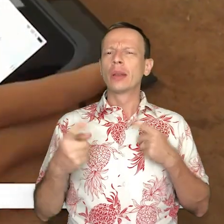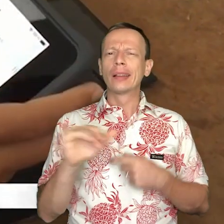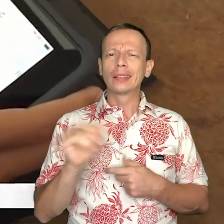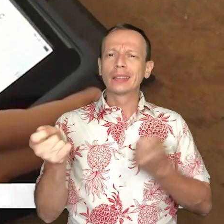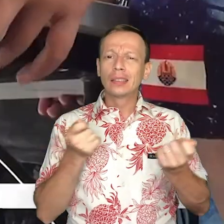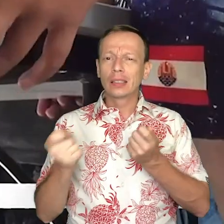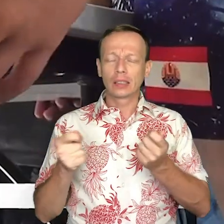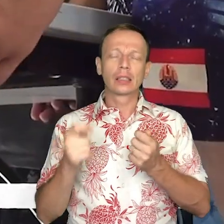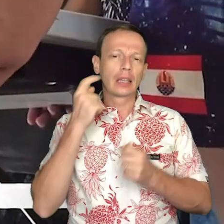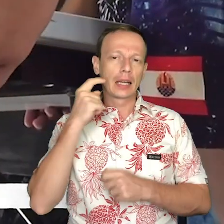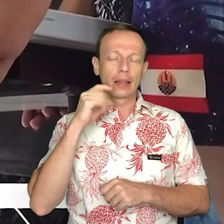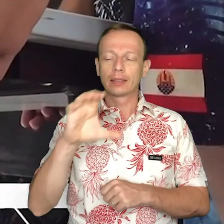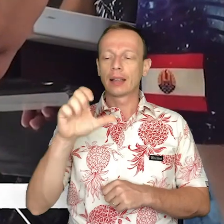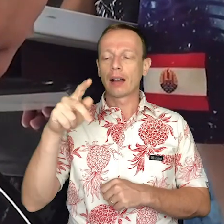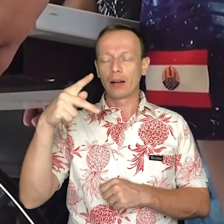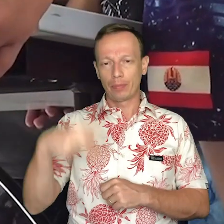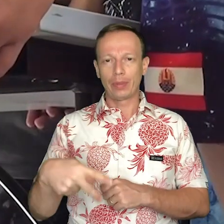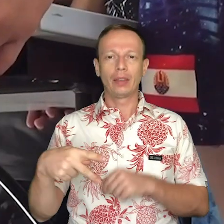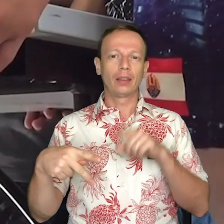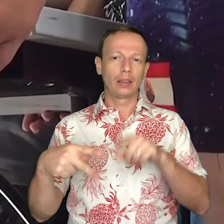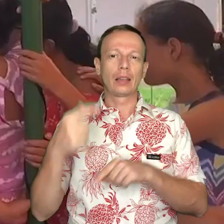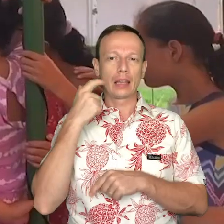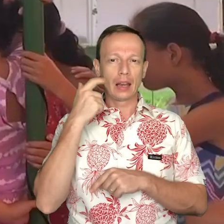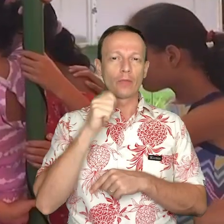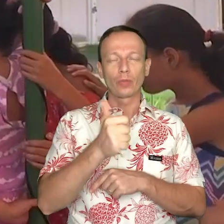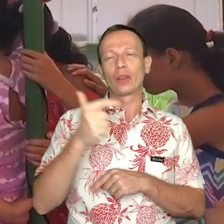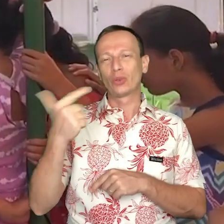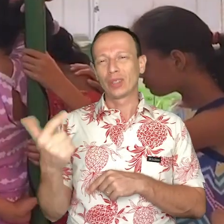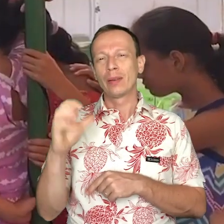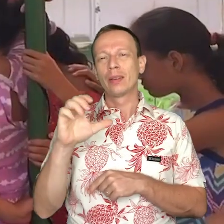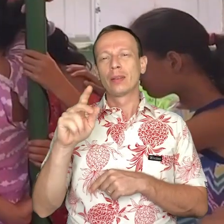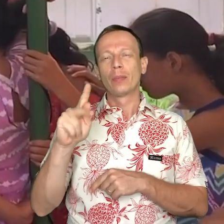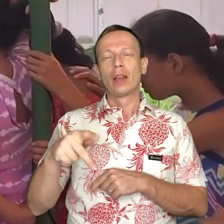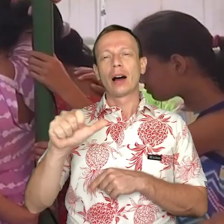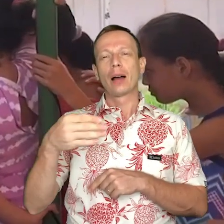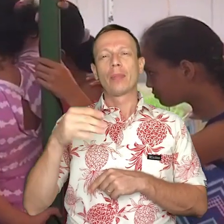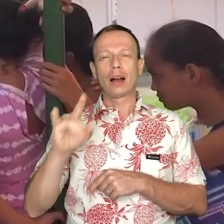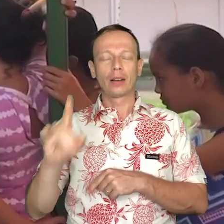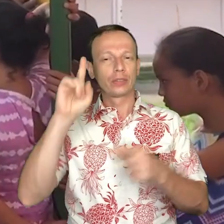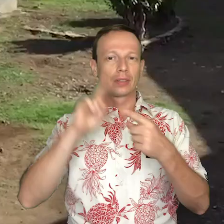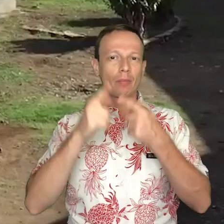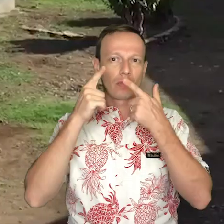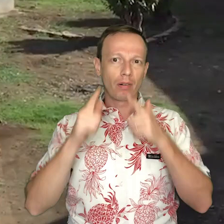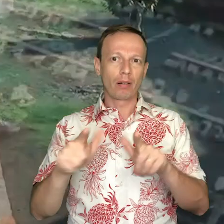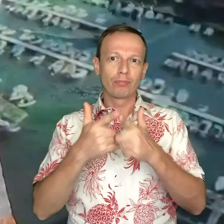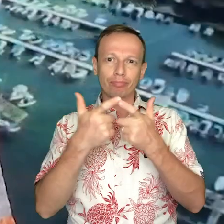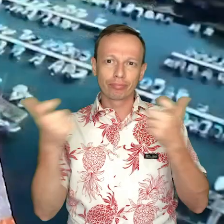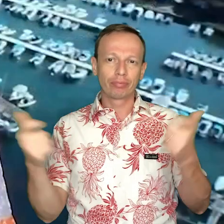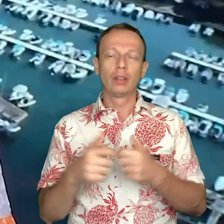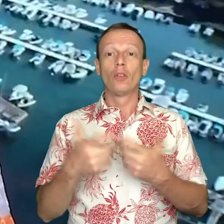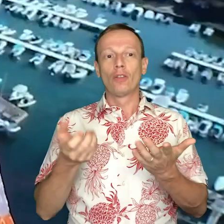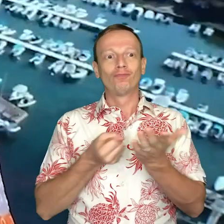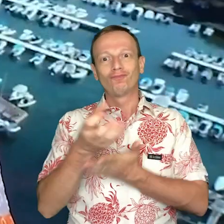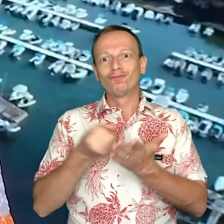de CAP, première et deuxième de la section PMH, qui font appel aux 5 activités langagières, un bon